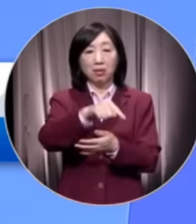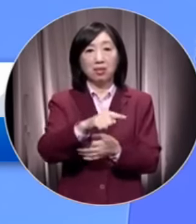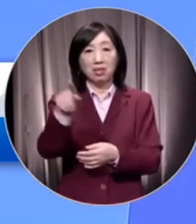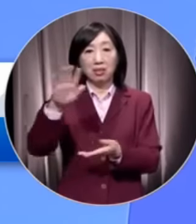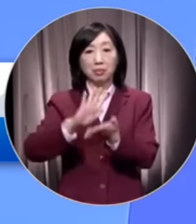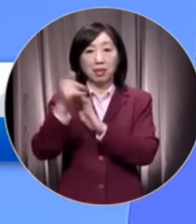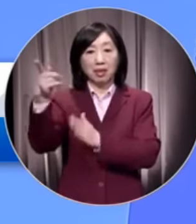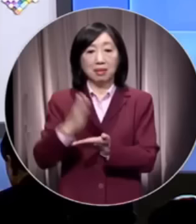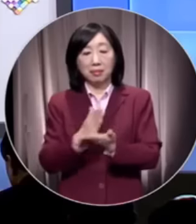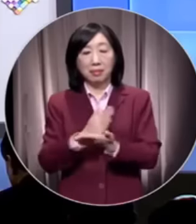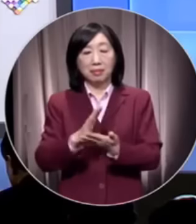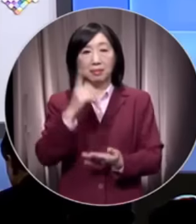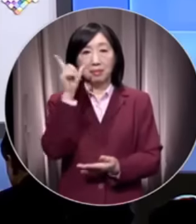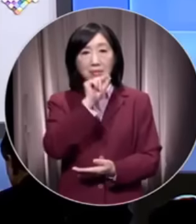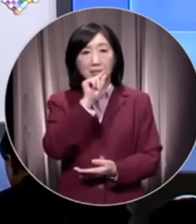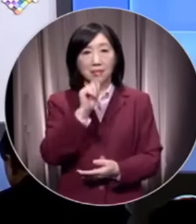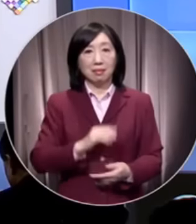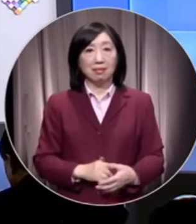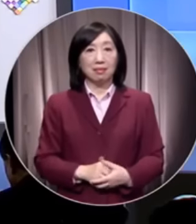款机。